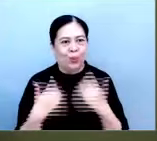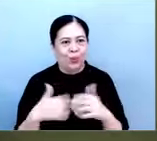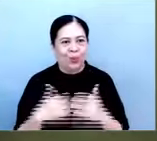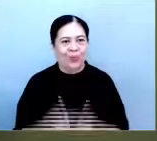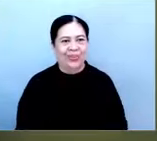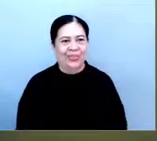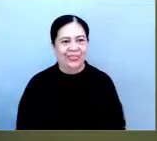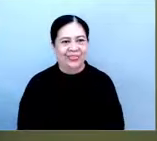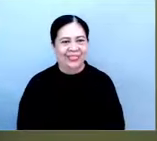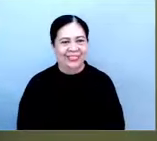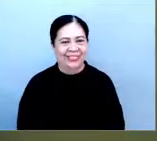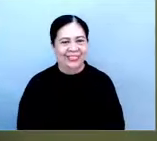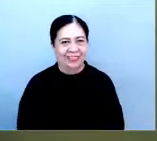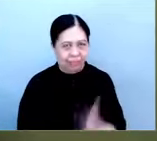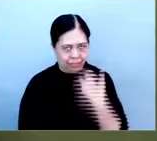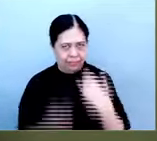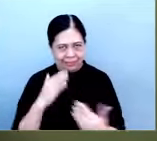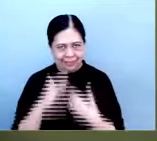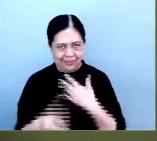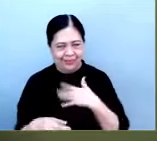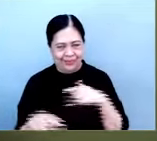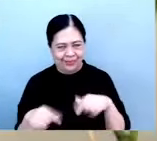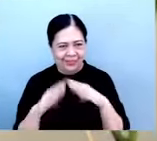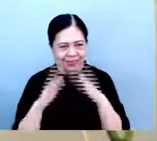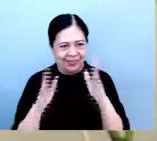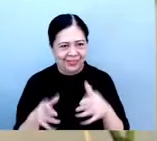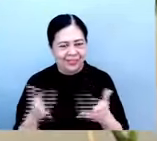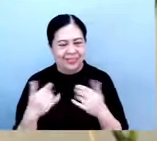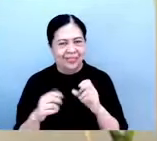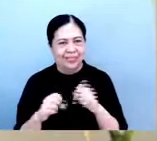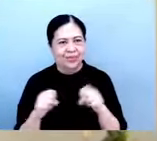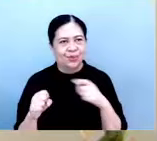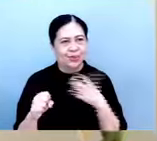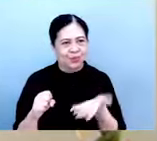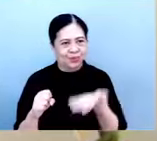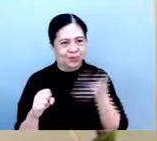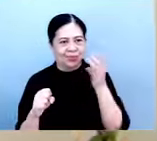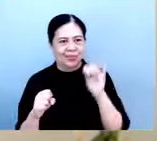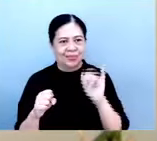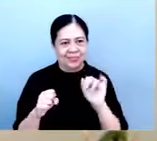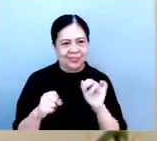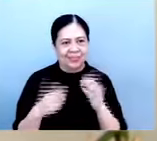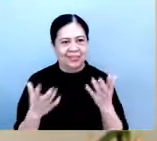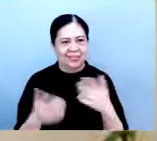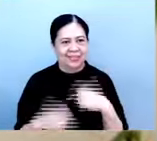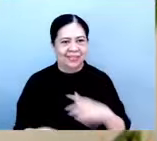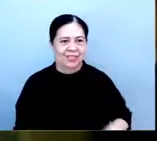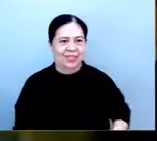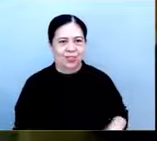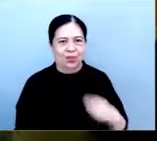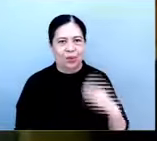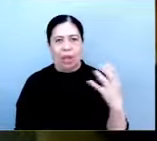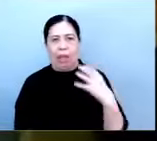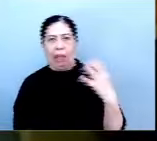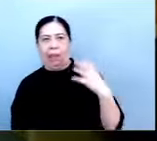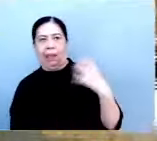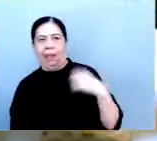Wow! Mapapasukin mo naman ako sa napakaganda mong tahanan. It's so chic kasi pasok na tayo dahil yung dog mo, hindi niya ako bet. Wow!